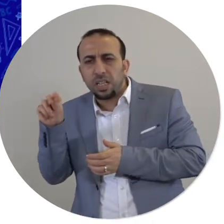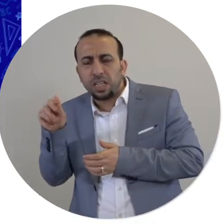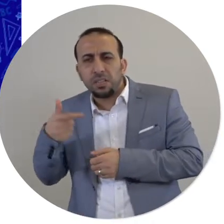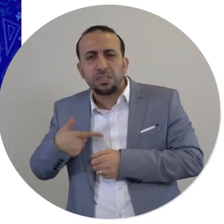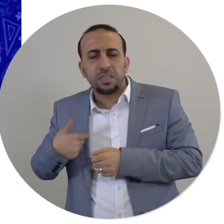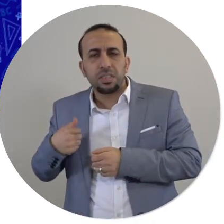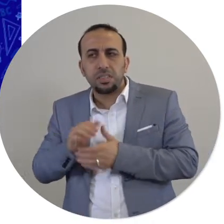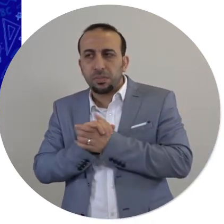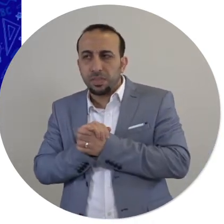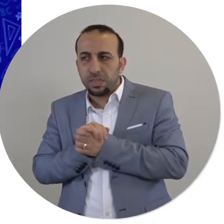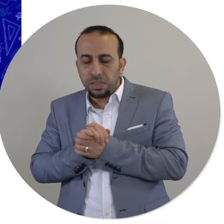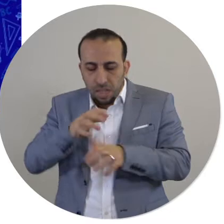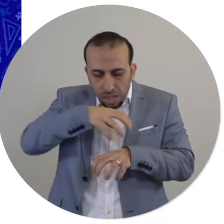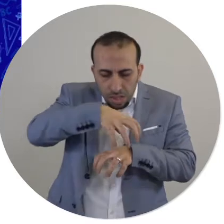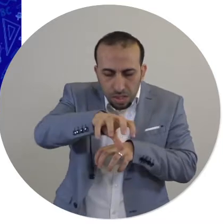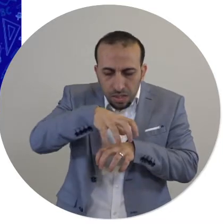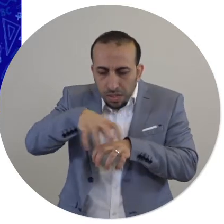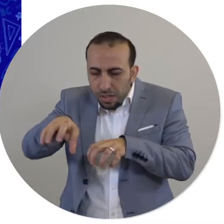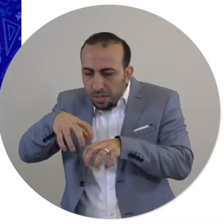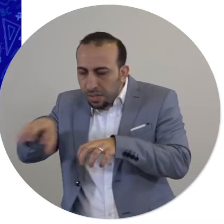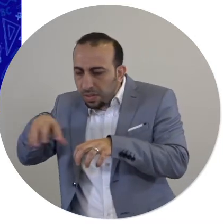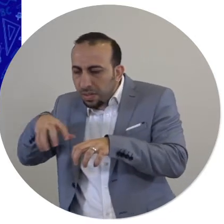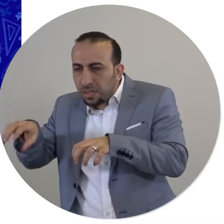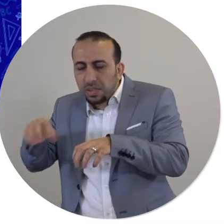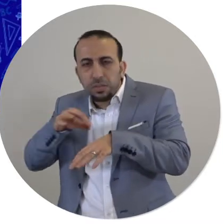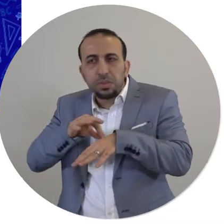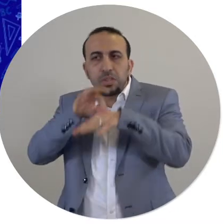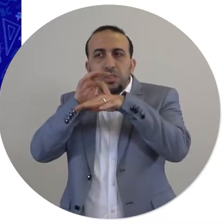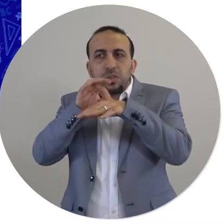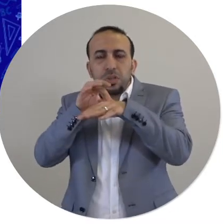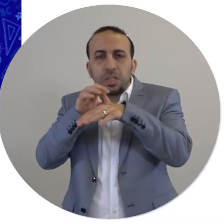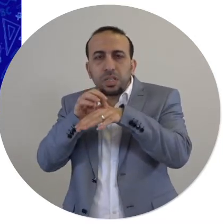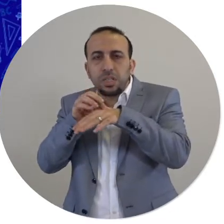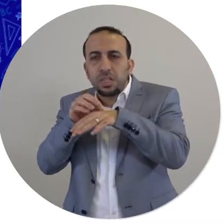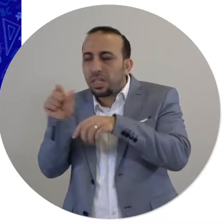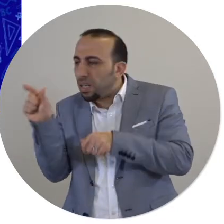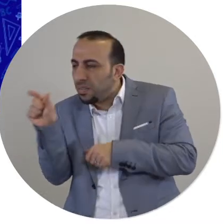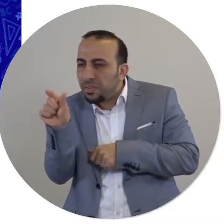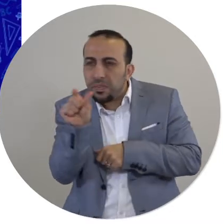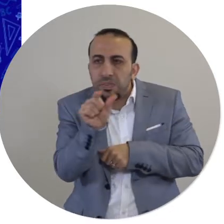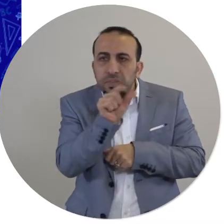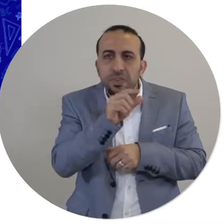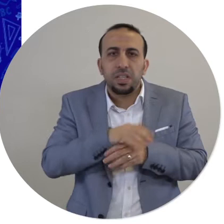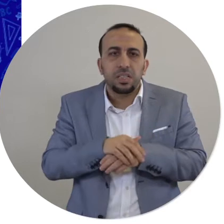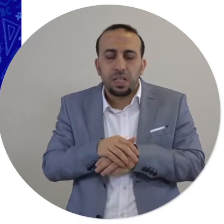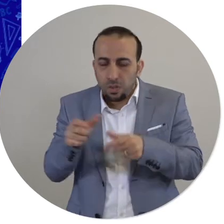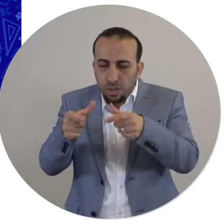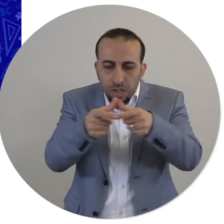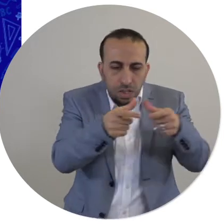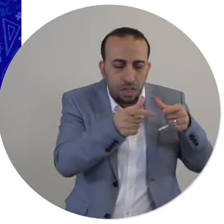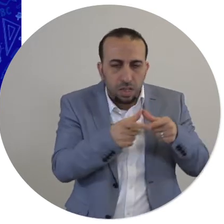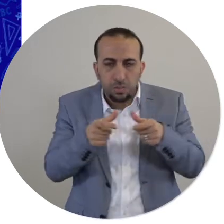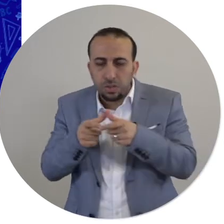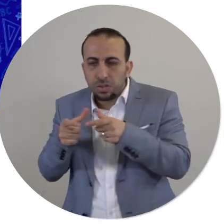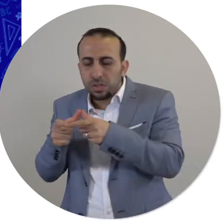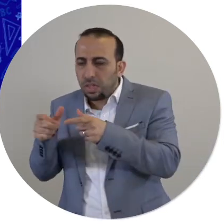فمعنى ذلك أنه عبارة عن تقسيم السكان إلى فئات أو مجموعات، لكل من هذه الفئات أو المجاميع